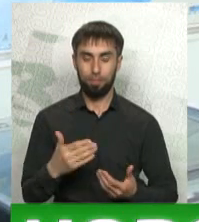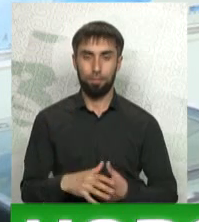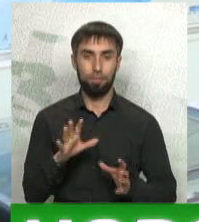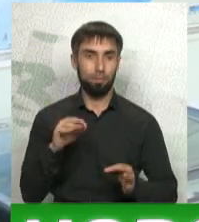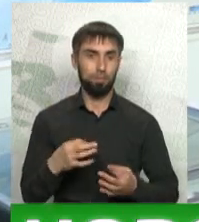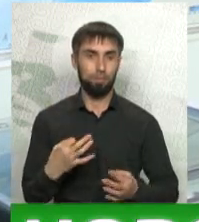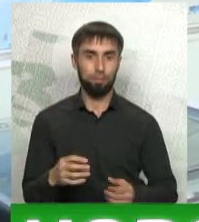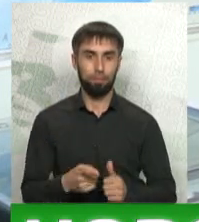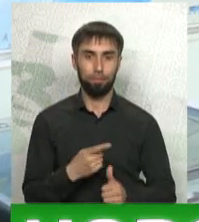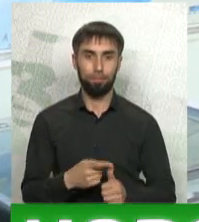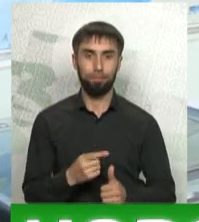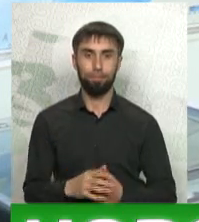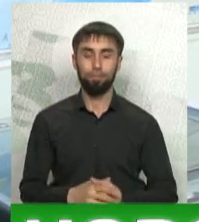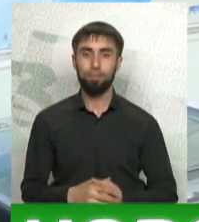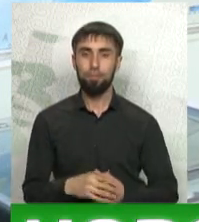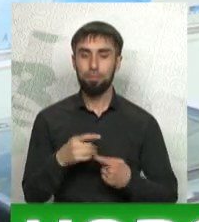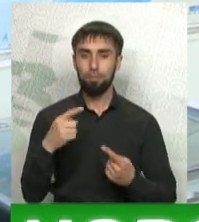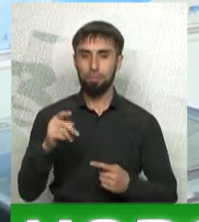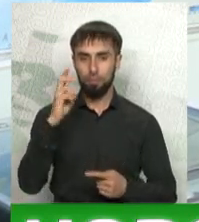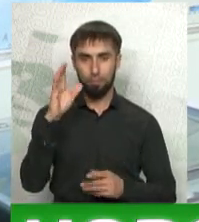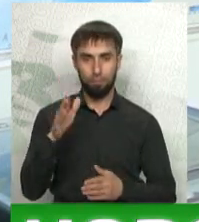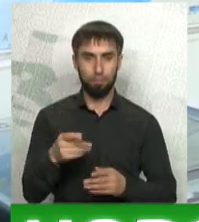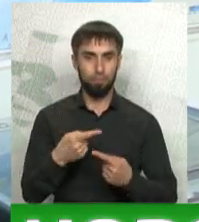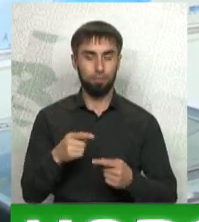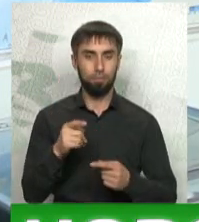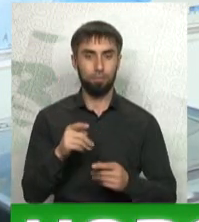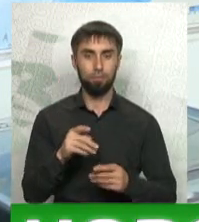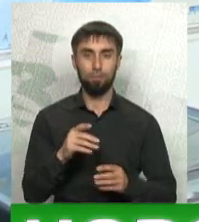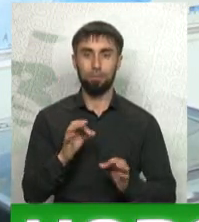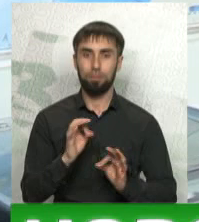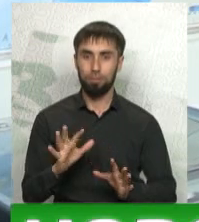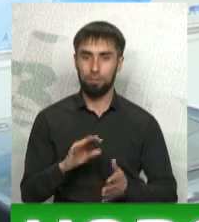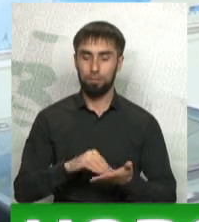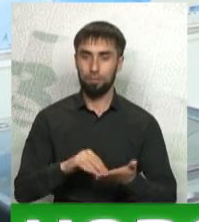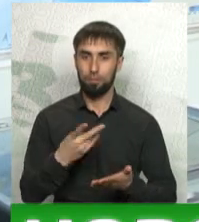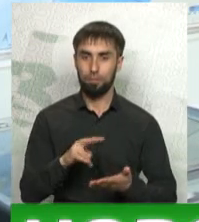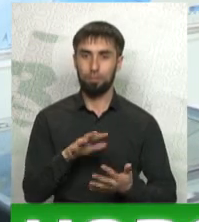на . мах мудр будут багдад армаду